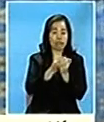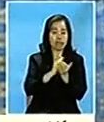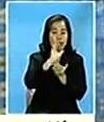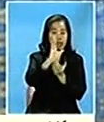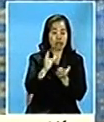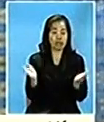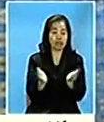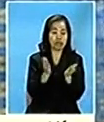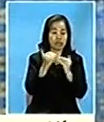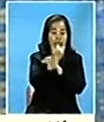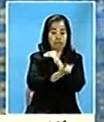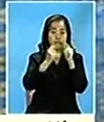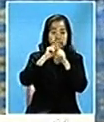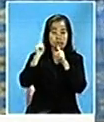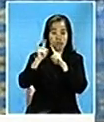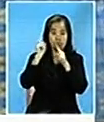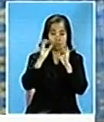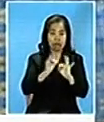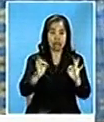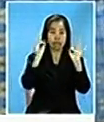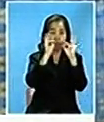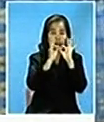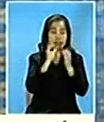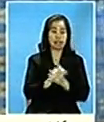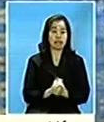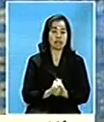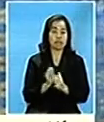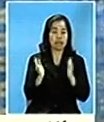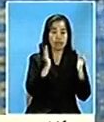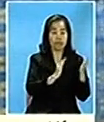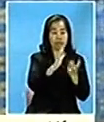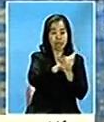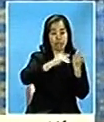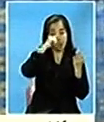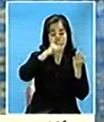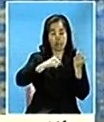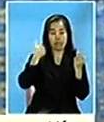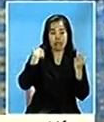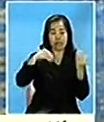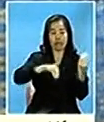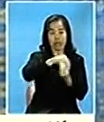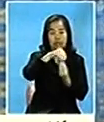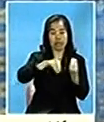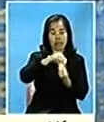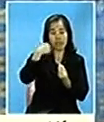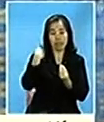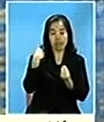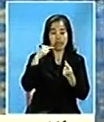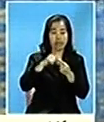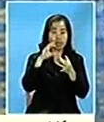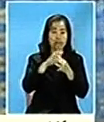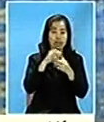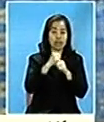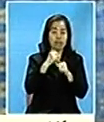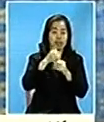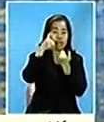ศก็จำเป็นยิ่งกว่านั้นประเทศไทยเรามีเศรษฐกิจอยู่ในแนวทางของ